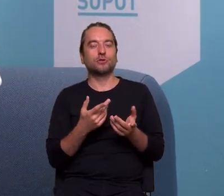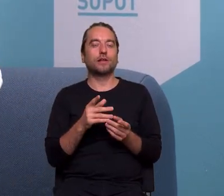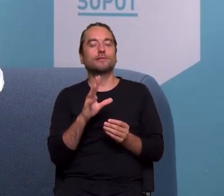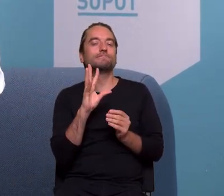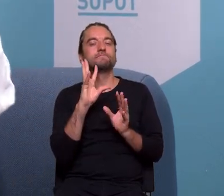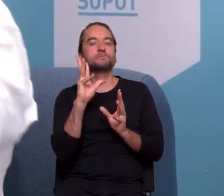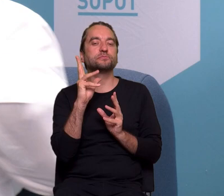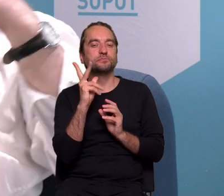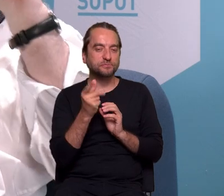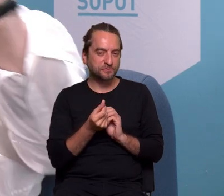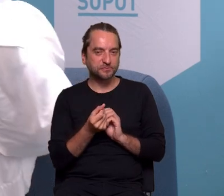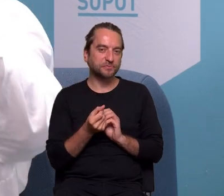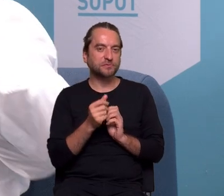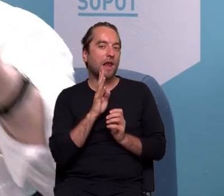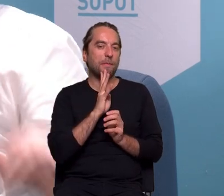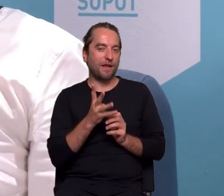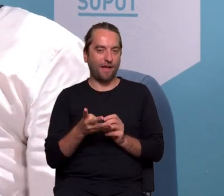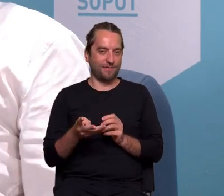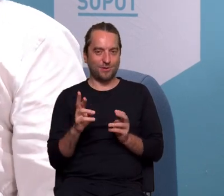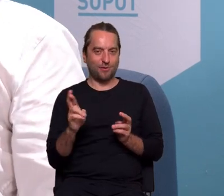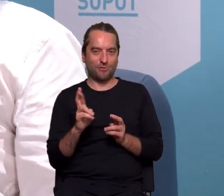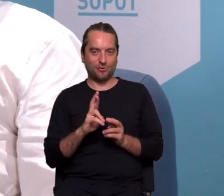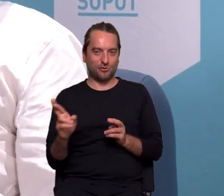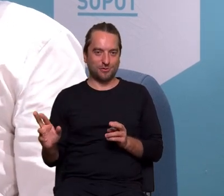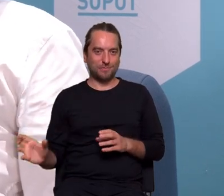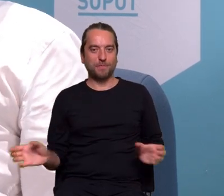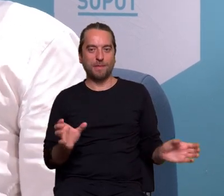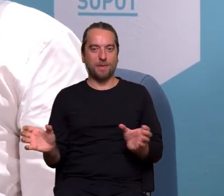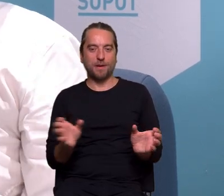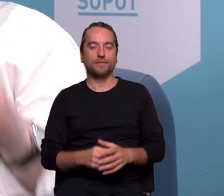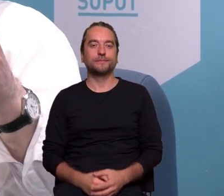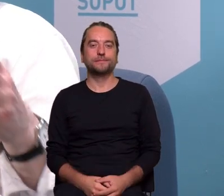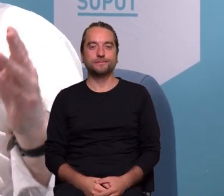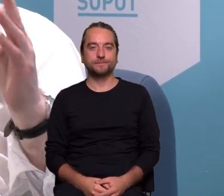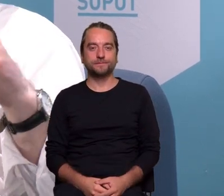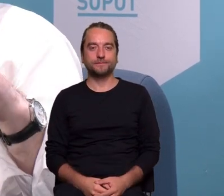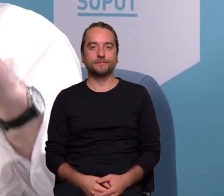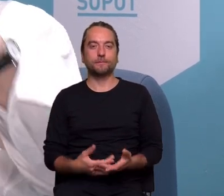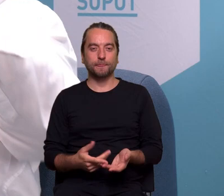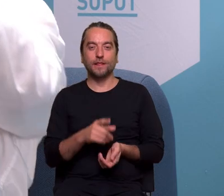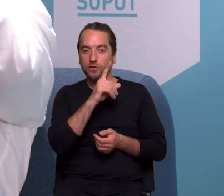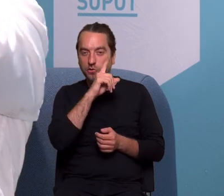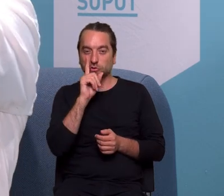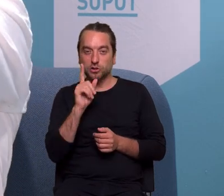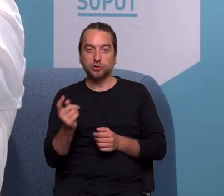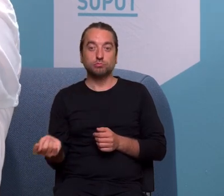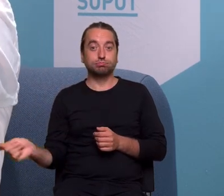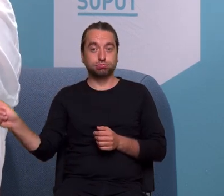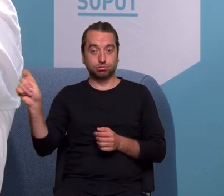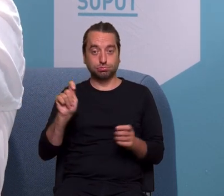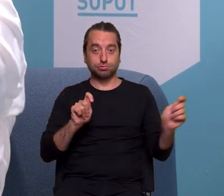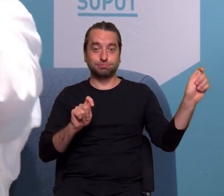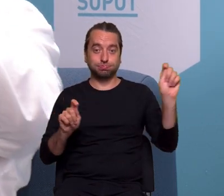amerykański, moglibyśmy powiedzieć tak, to wchodzi w to miejsce i oni... Poznają właśnie takich ludzi, którzy przyjeżdżają tutaj do